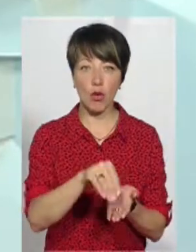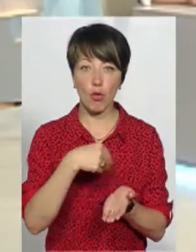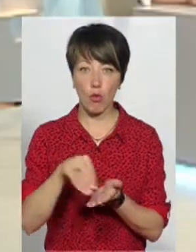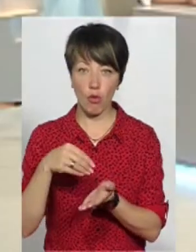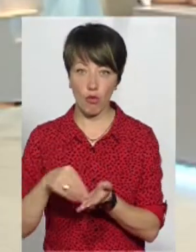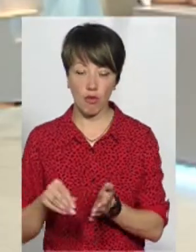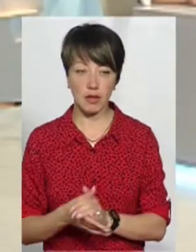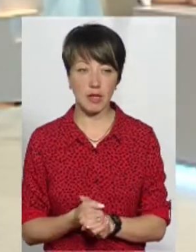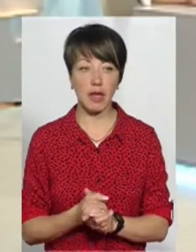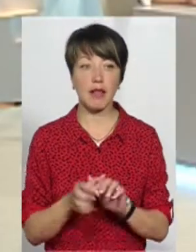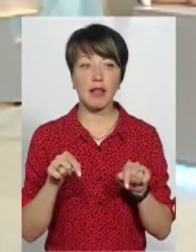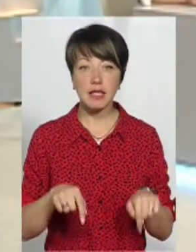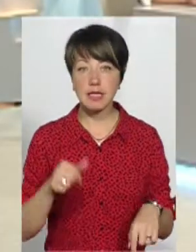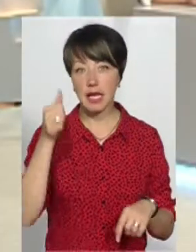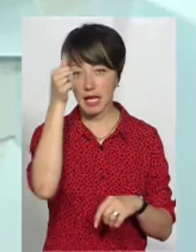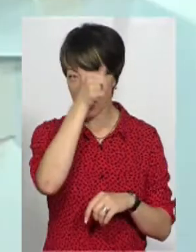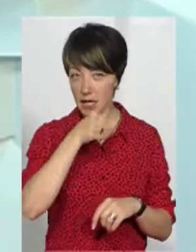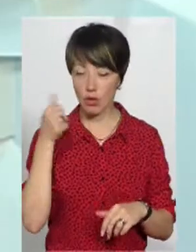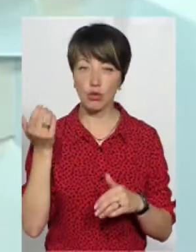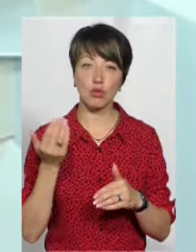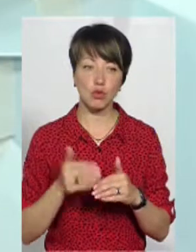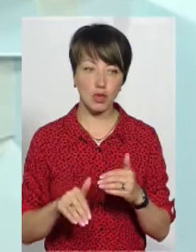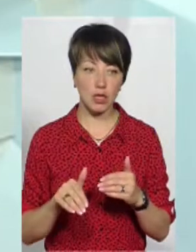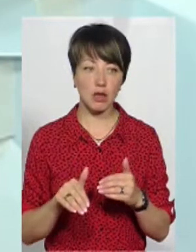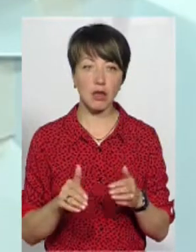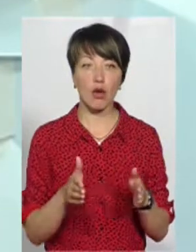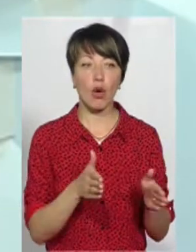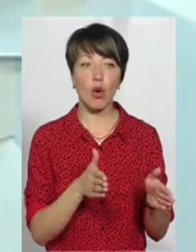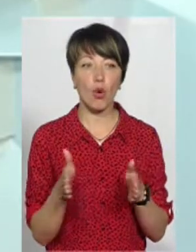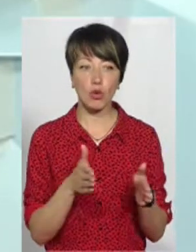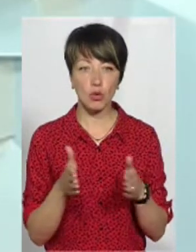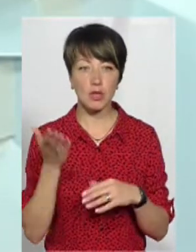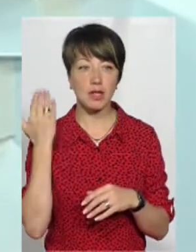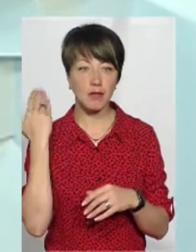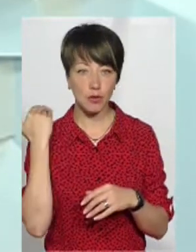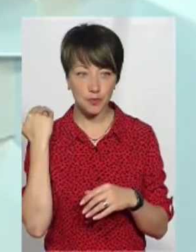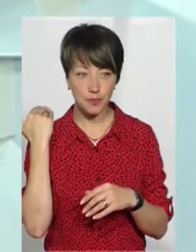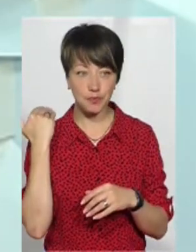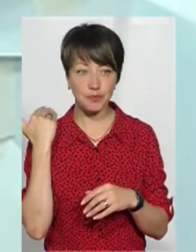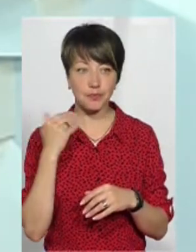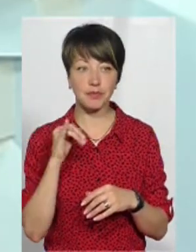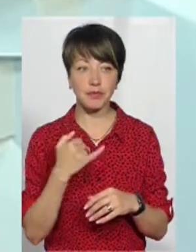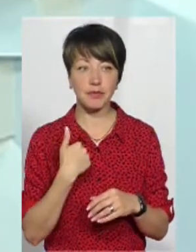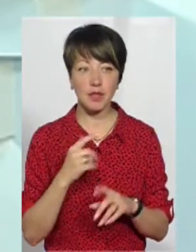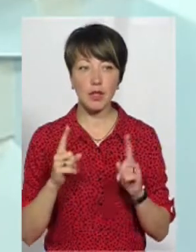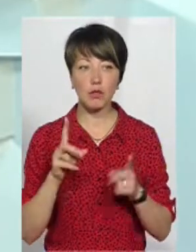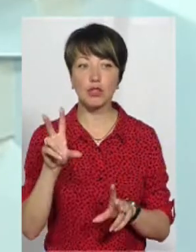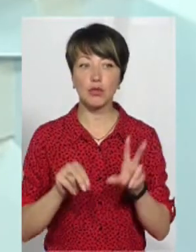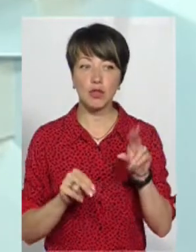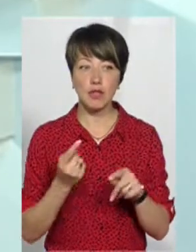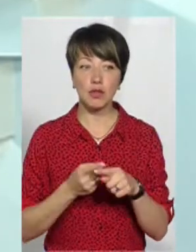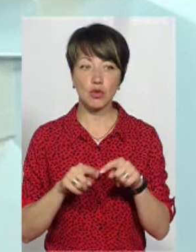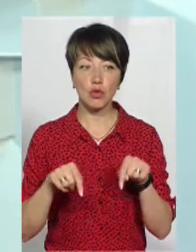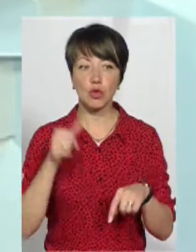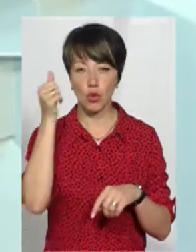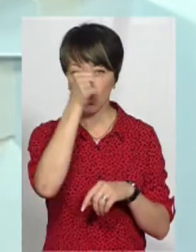закуповуватися. На цей рік вони вже готуються давно, заздалегідь. І я дуже сподіваюся, що